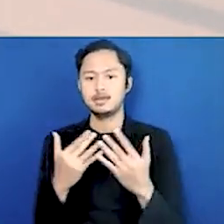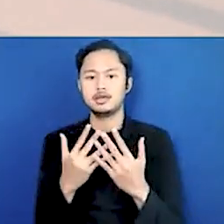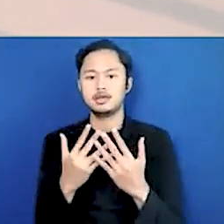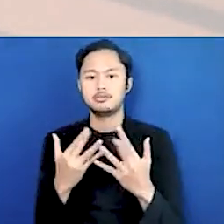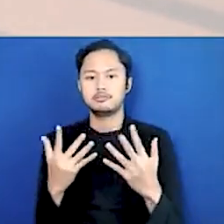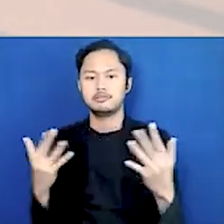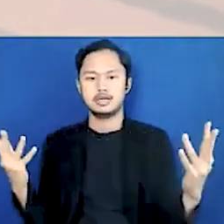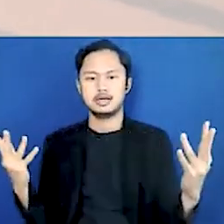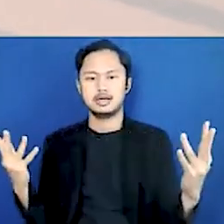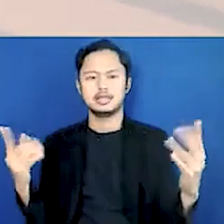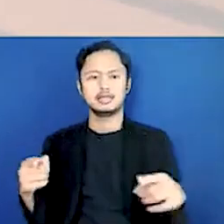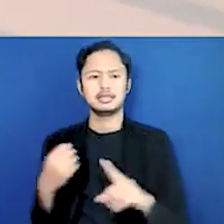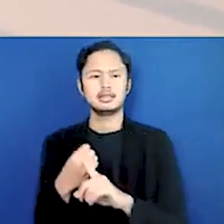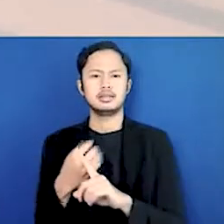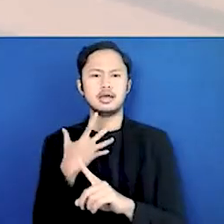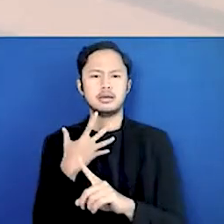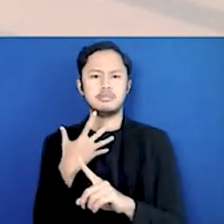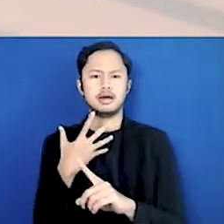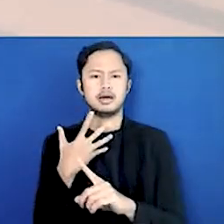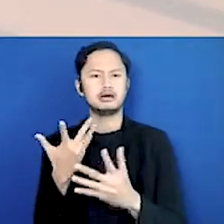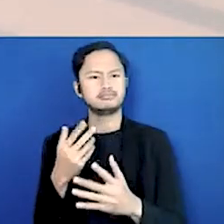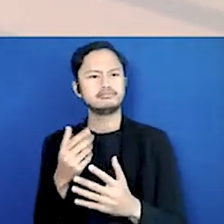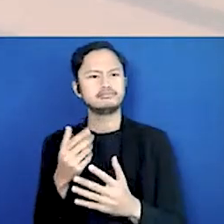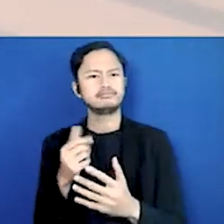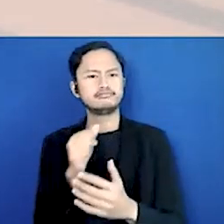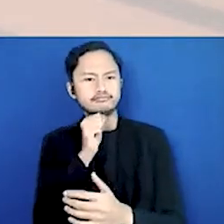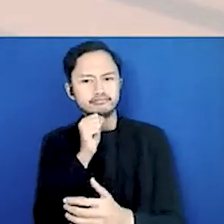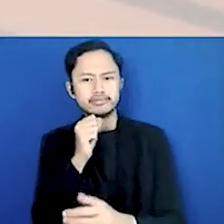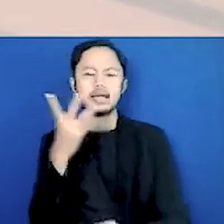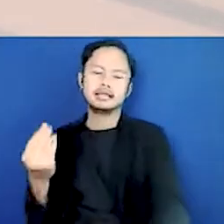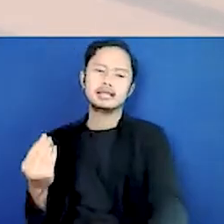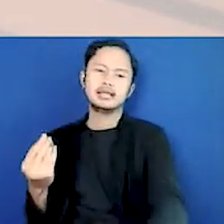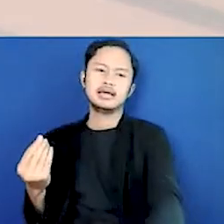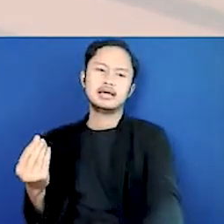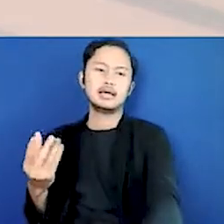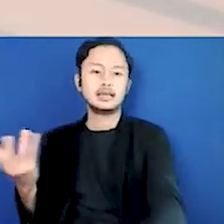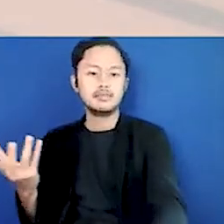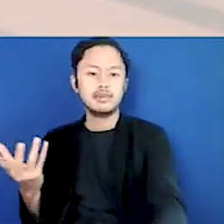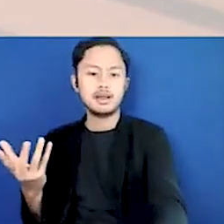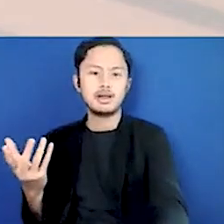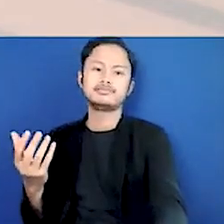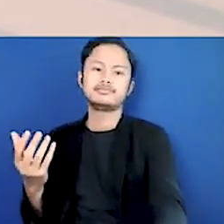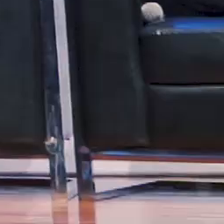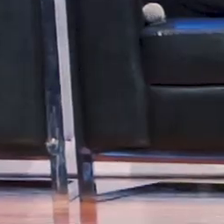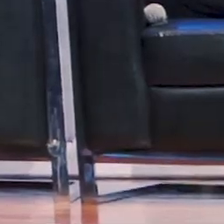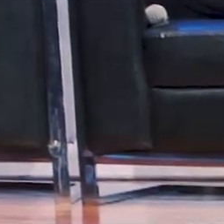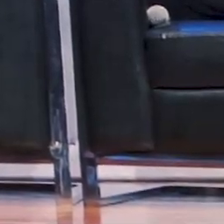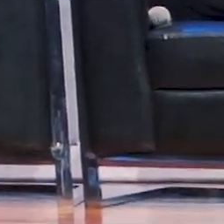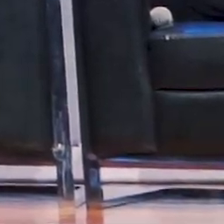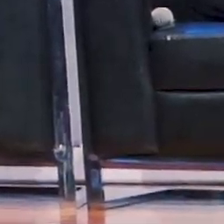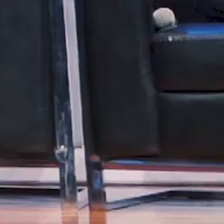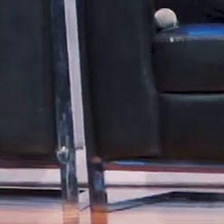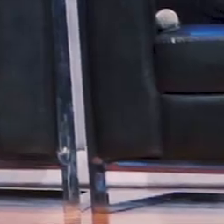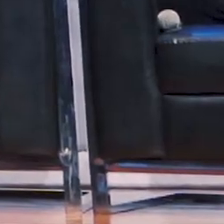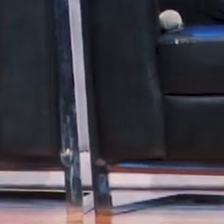terkena dampak, maka desa itu ada di lini ataupun garda paling depan.